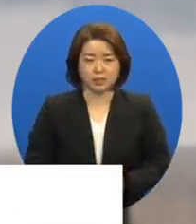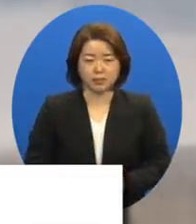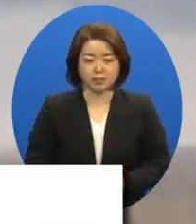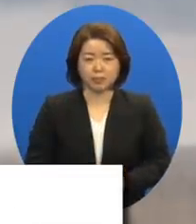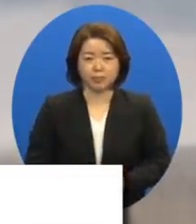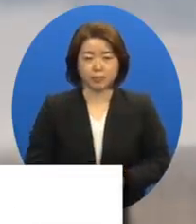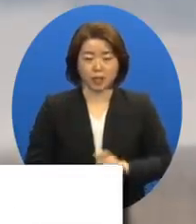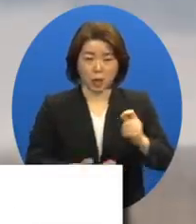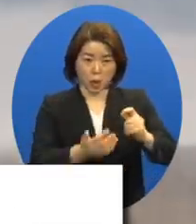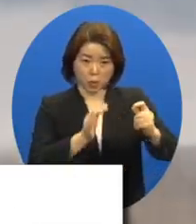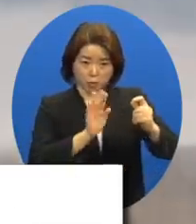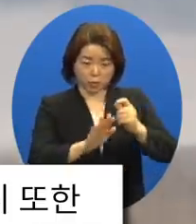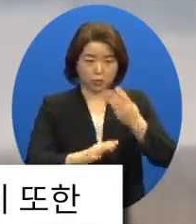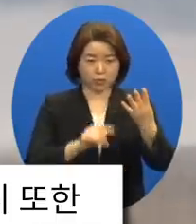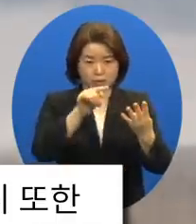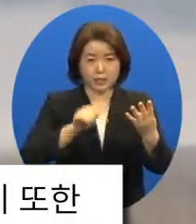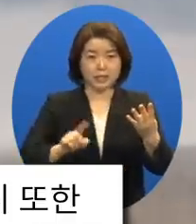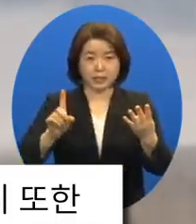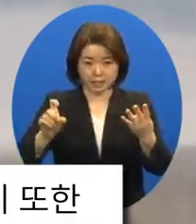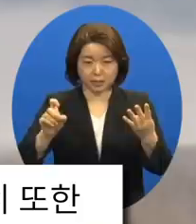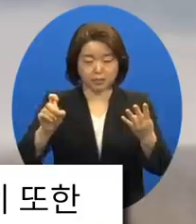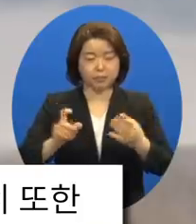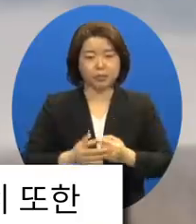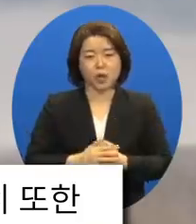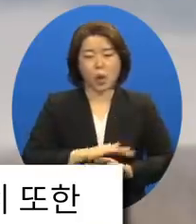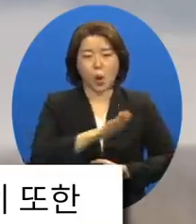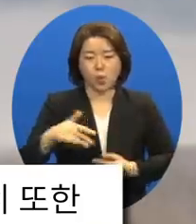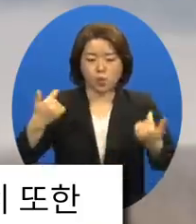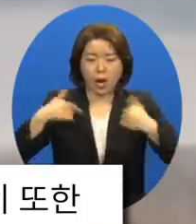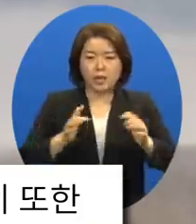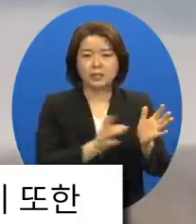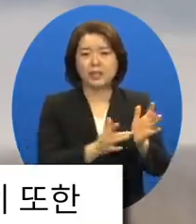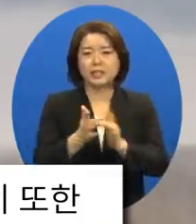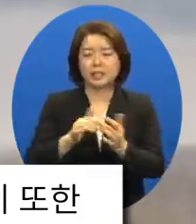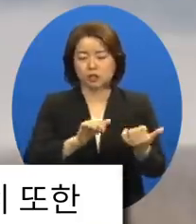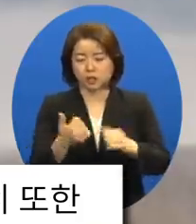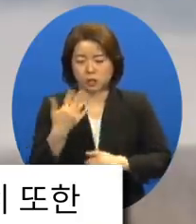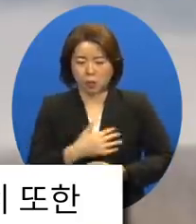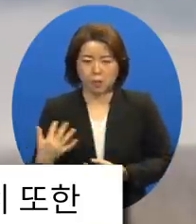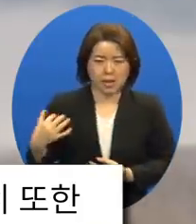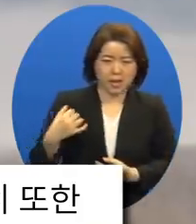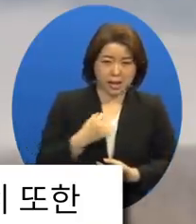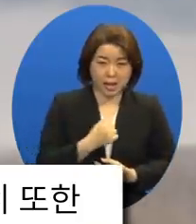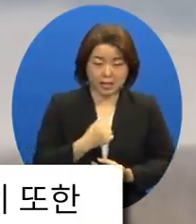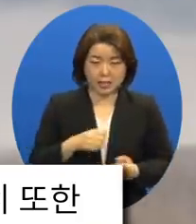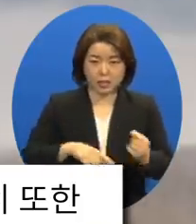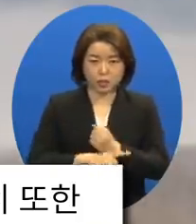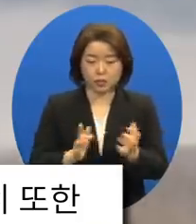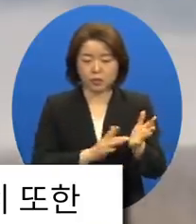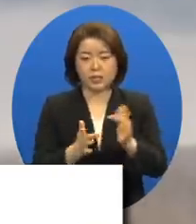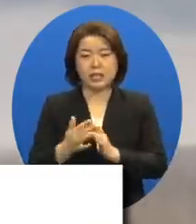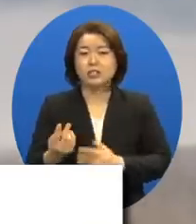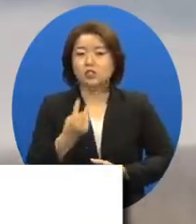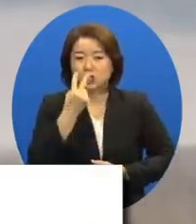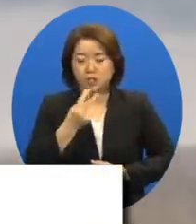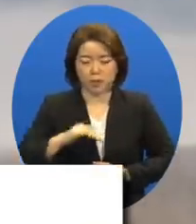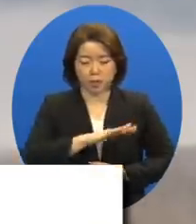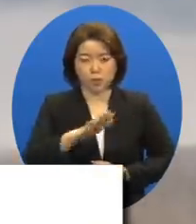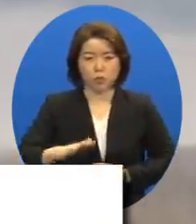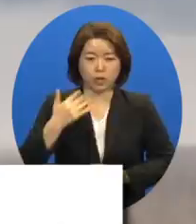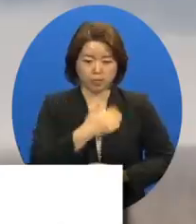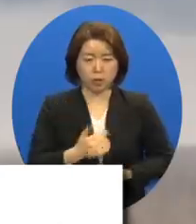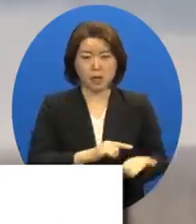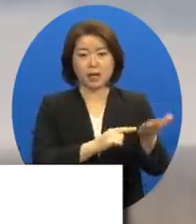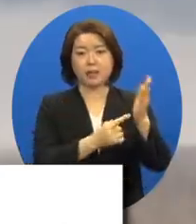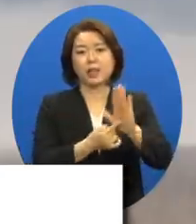고린도후서 4장 10절 11절에 우리가 항상 예수의 죽음을 몸에 짊어질 면 예수의 생명이 또한 우리 몸에 나타나게